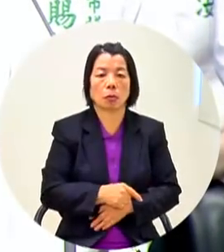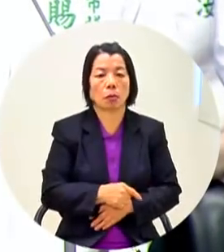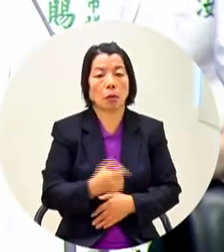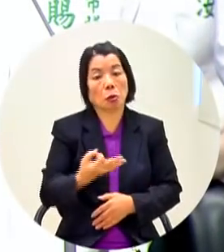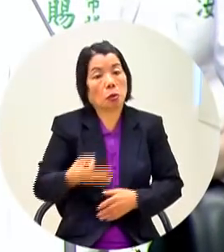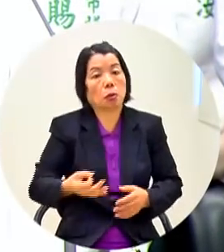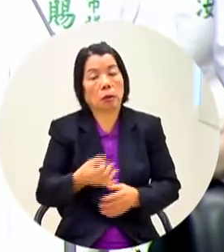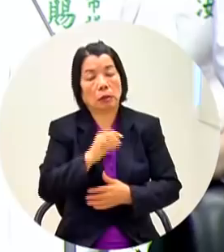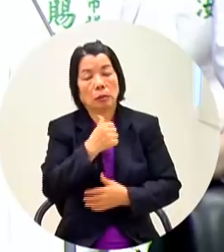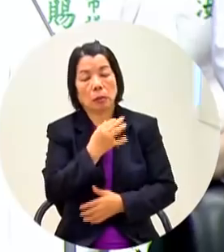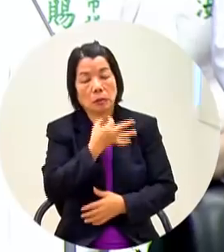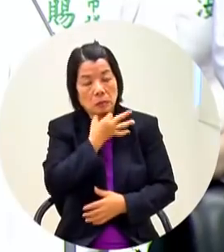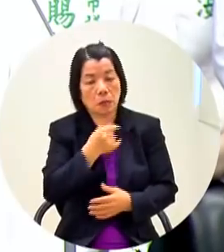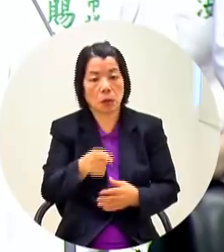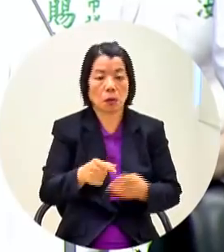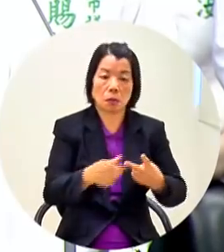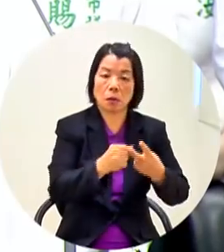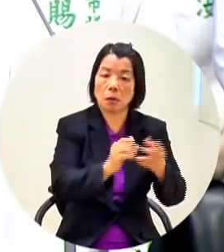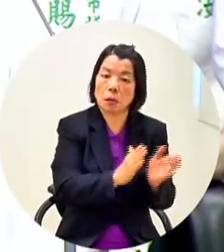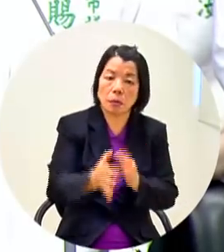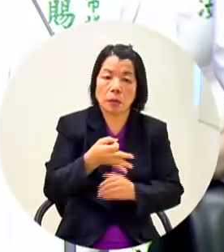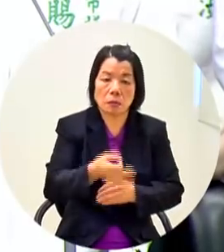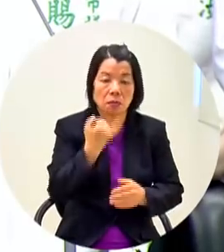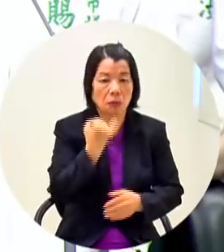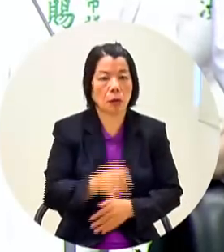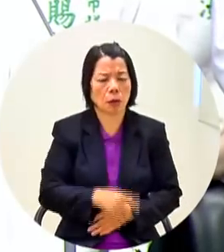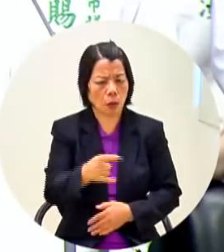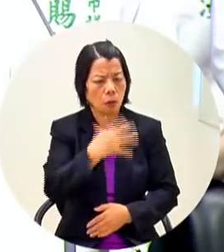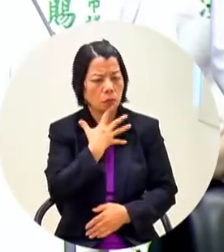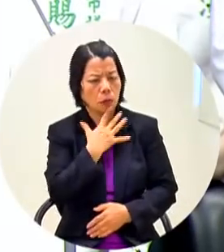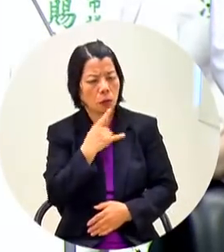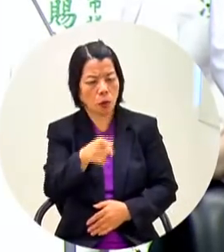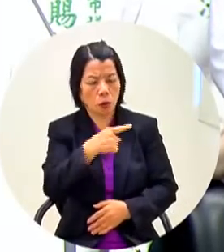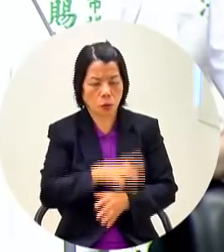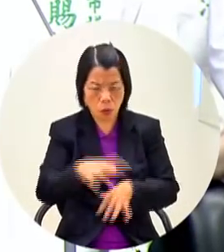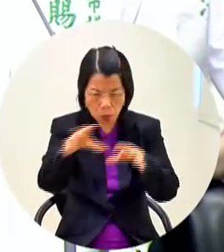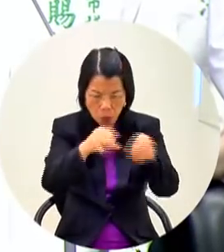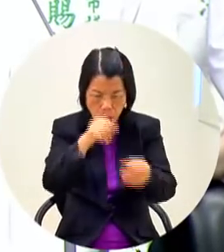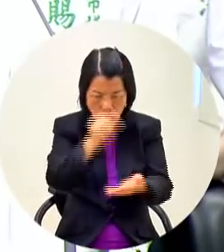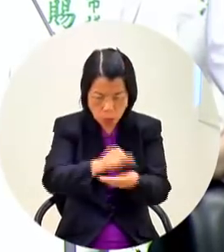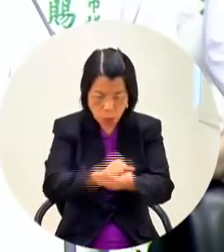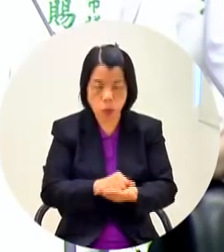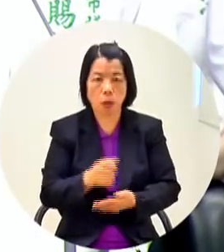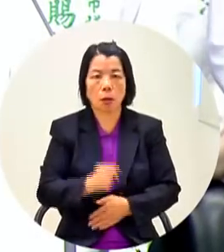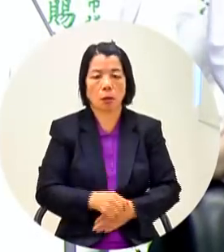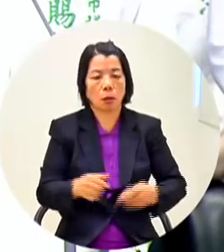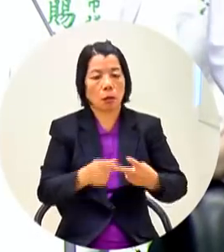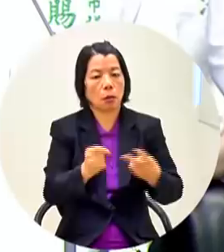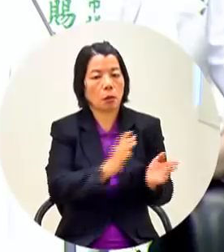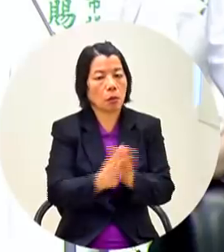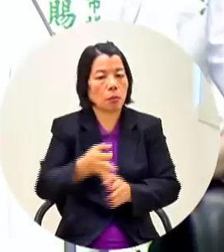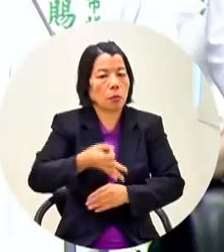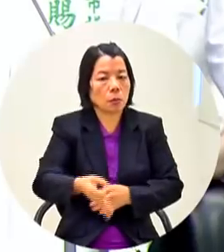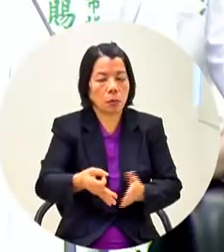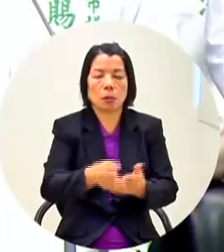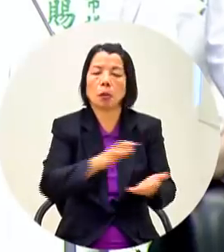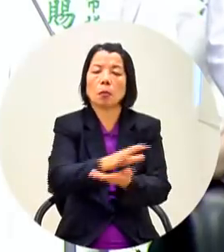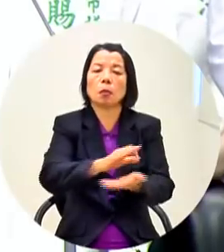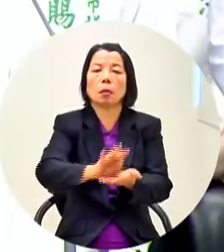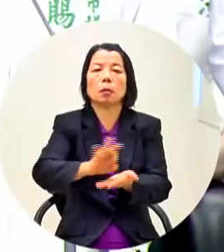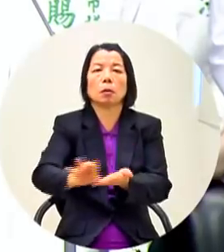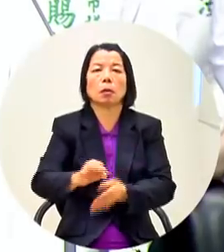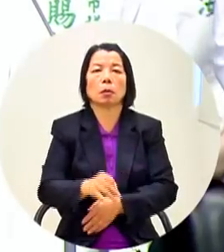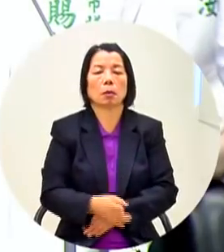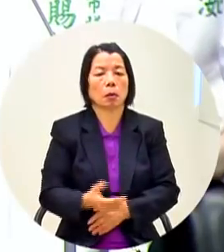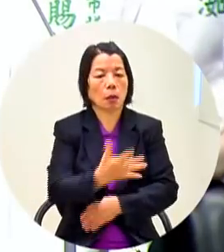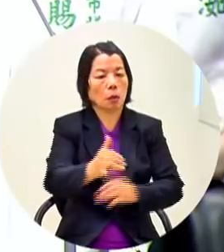该不阿多，一共没钱啊，所以我才觉得奇怪。我们去调资料嘛，啊，结果二倍金被你这样乱用，你欠市民一